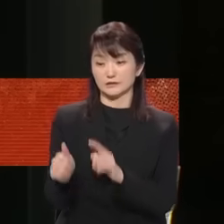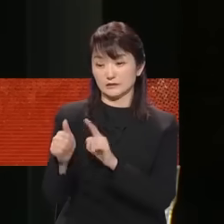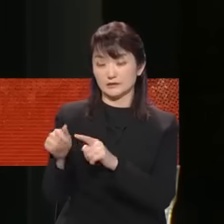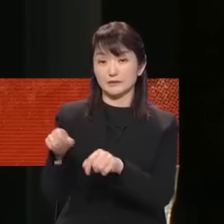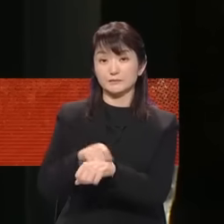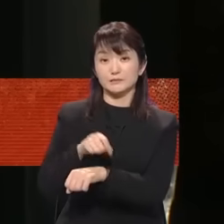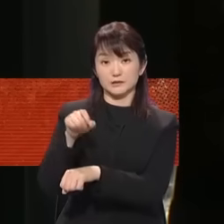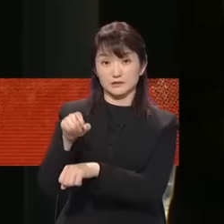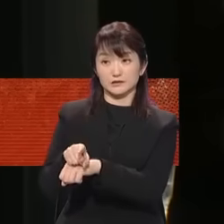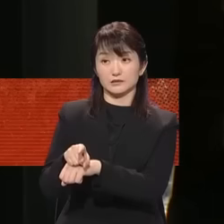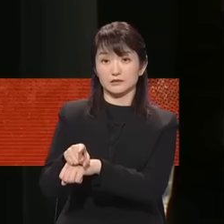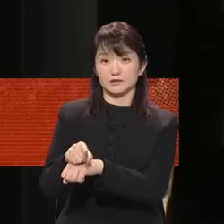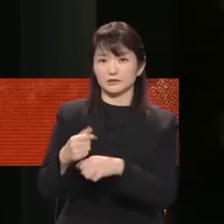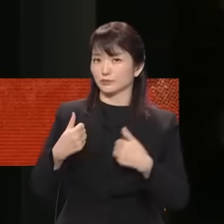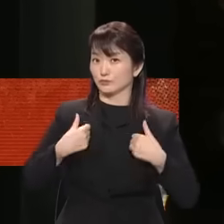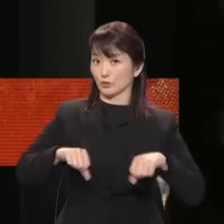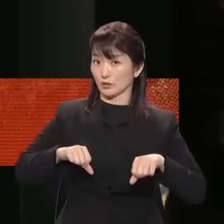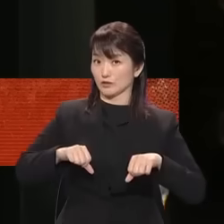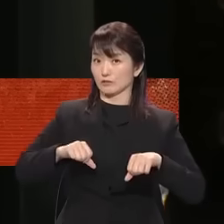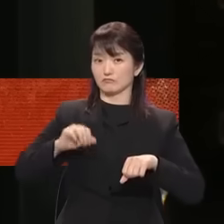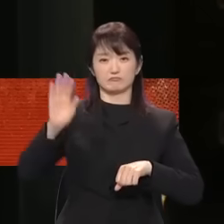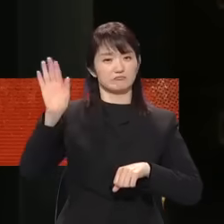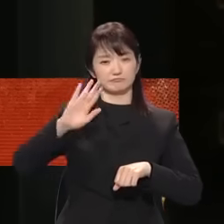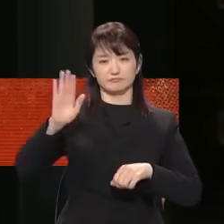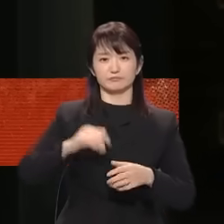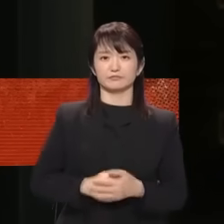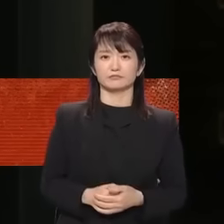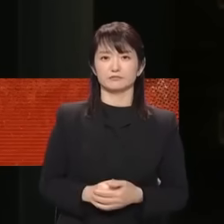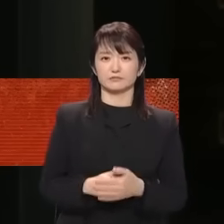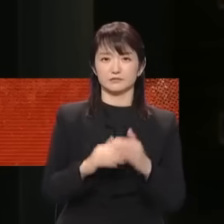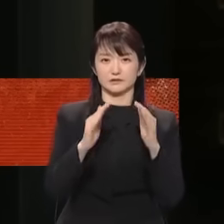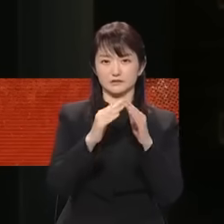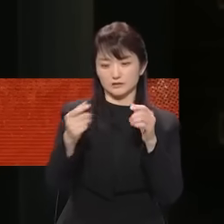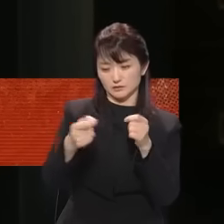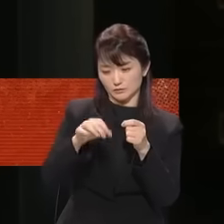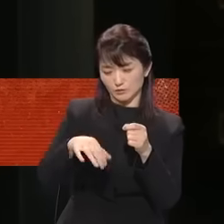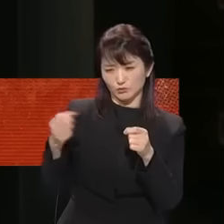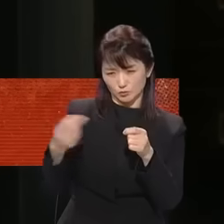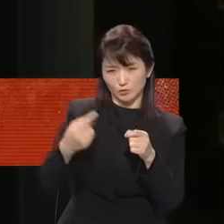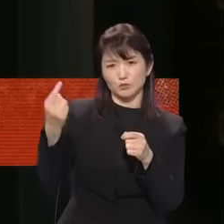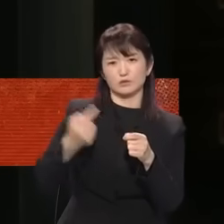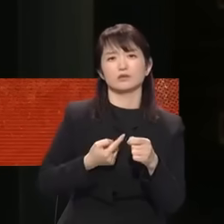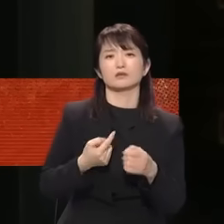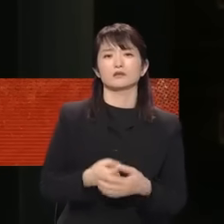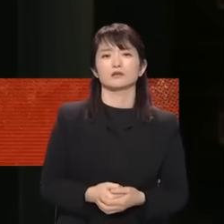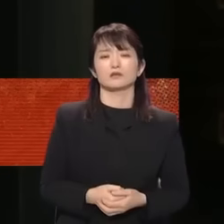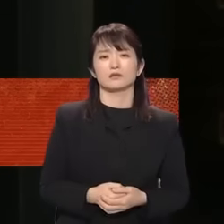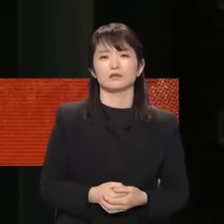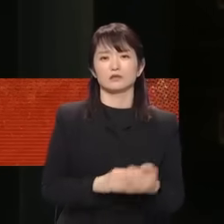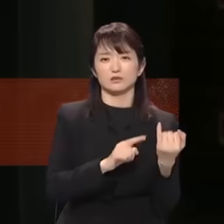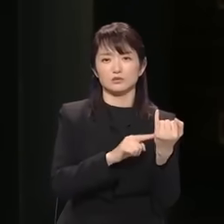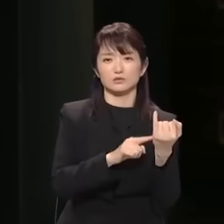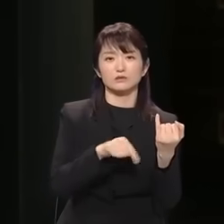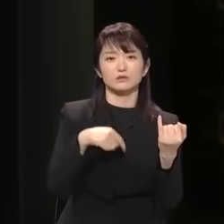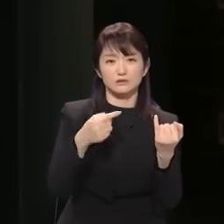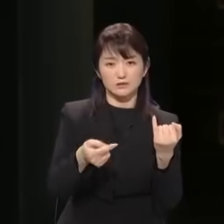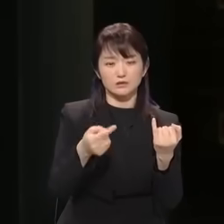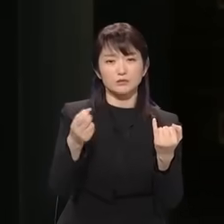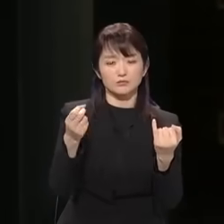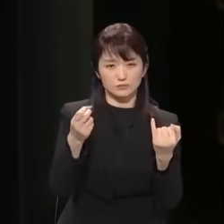특징 포기하지 않습니다 집 앞으로 또 찾아왔습니다 유후 씨 얘기이어서